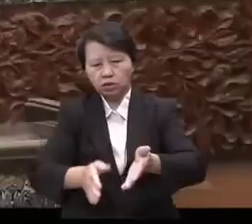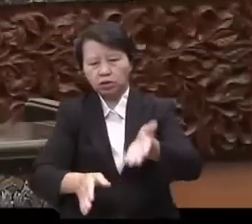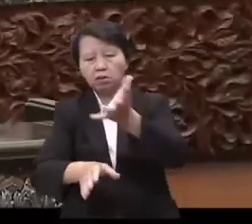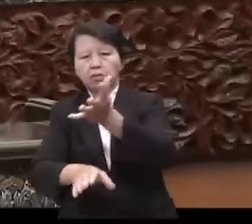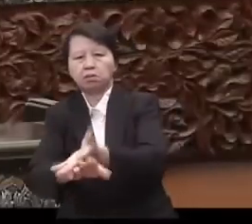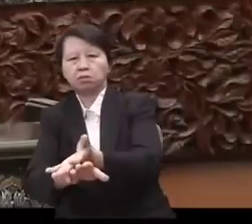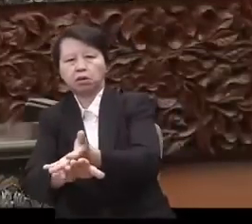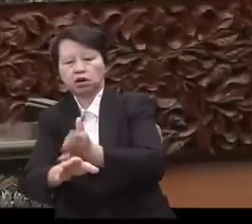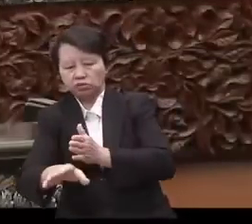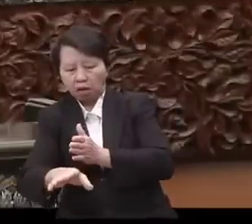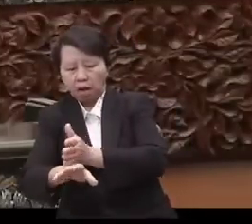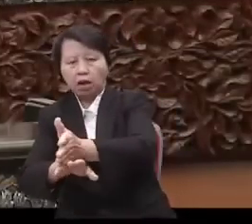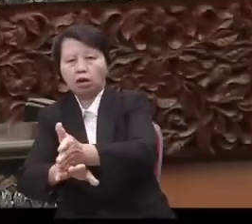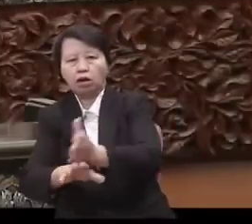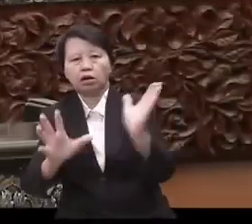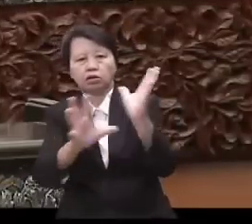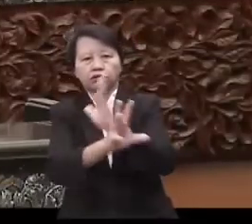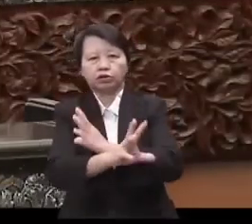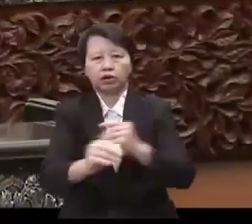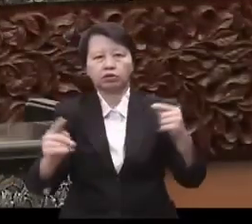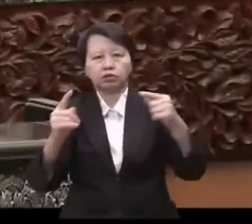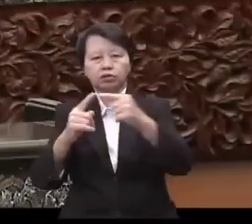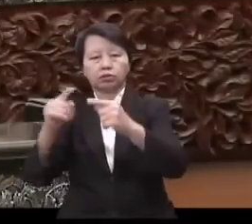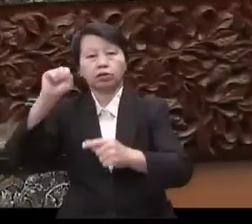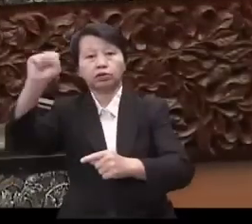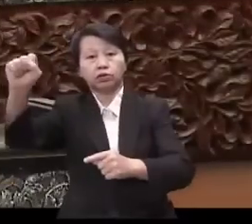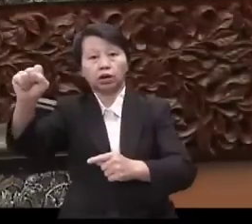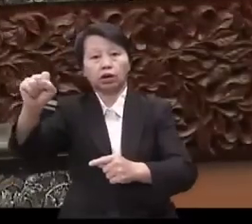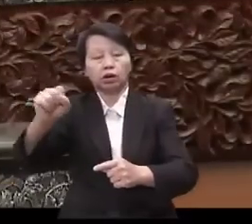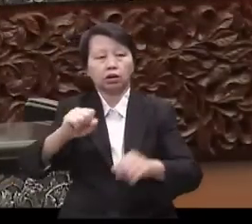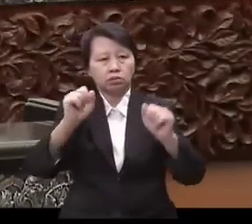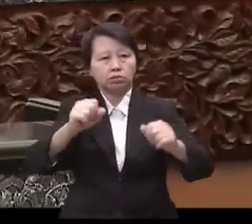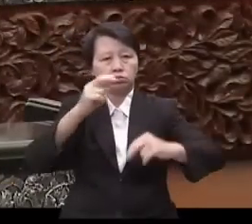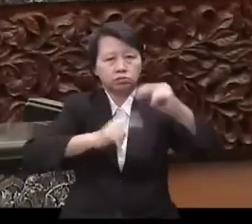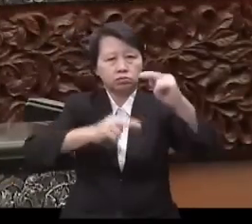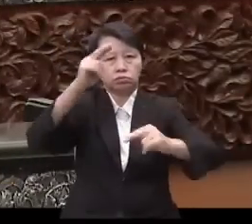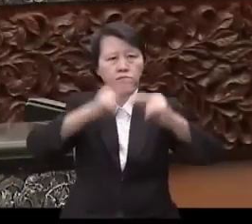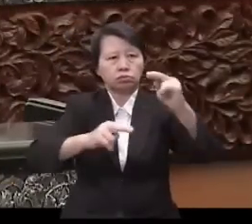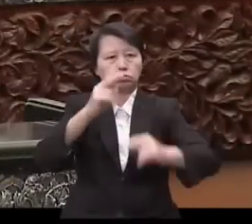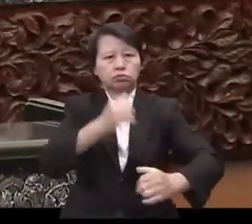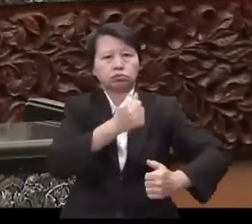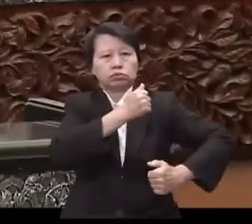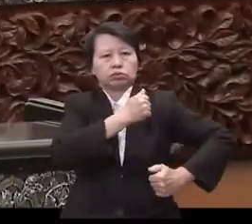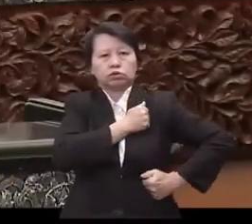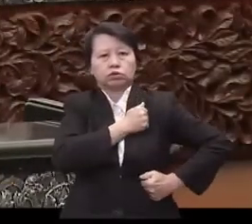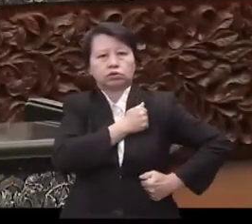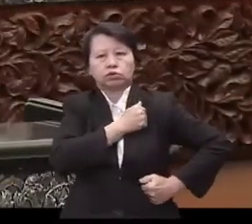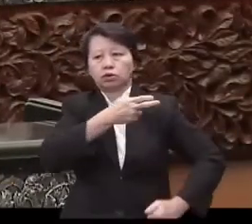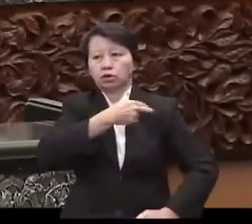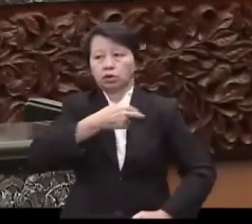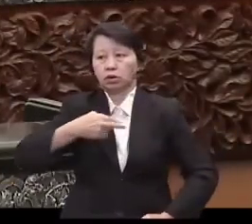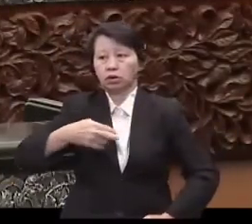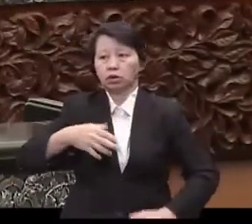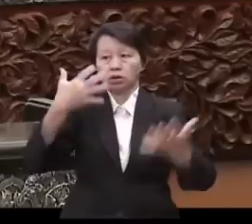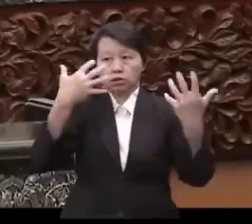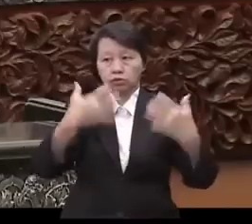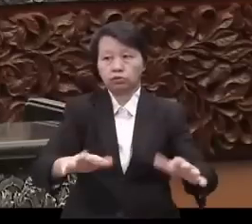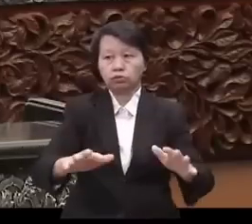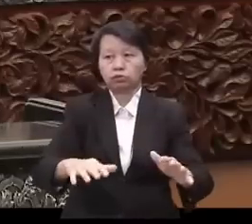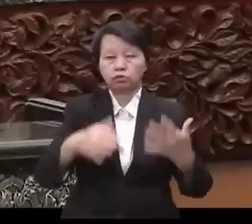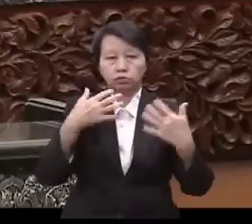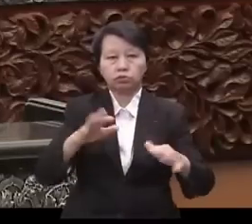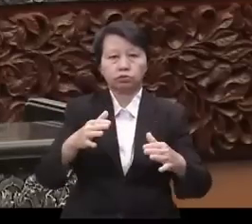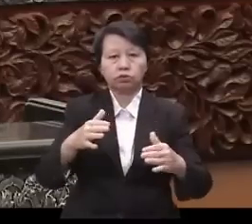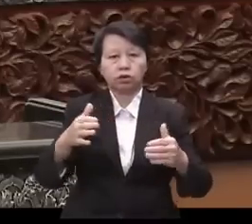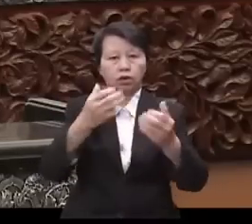kita. Daripada Sarawak sehingga ke Sabah, dan ianya dibina oleh tentera Indonesia. Dan jalan itu telah